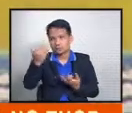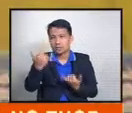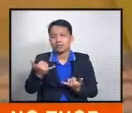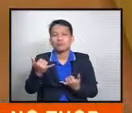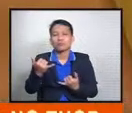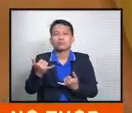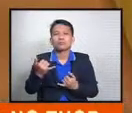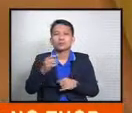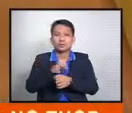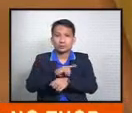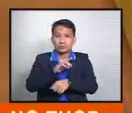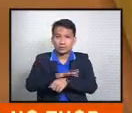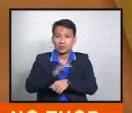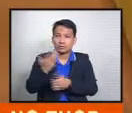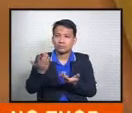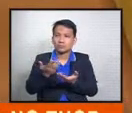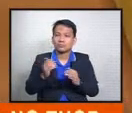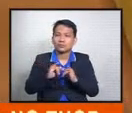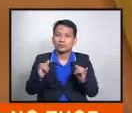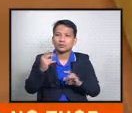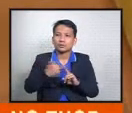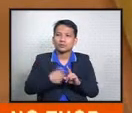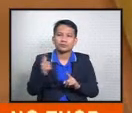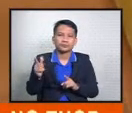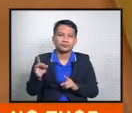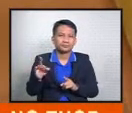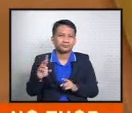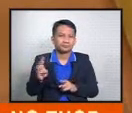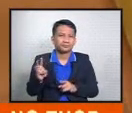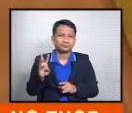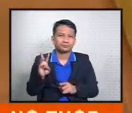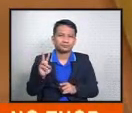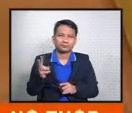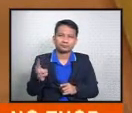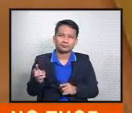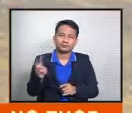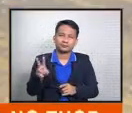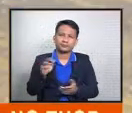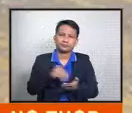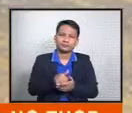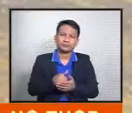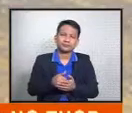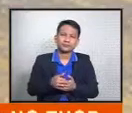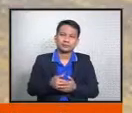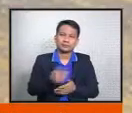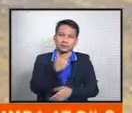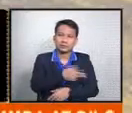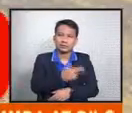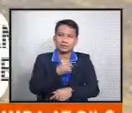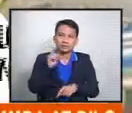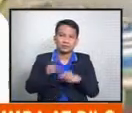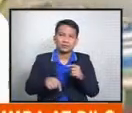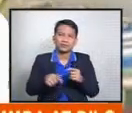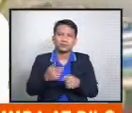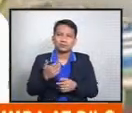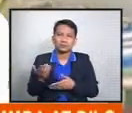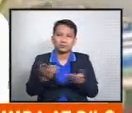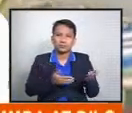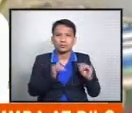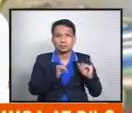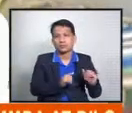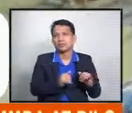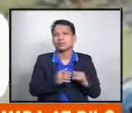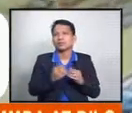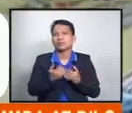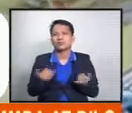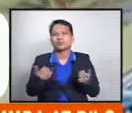buwan. Halos doble yan ng tala noong 2018 na 62,000. Sa dami ng pasyente, hindi na kaya ng ospital na i-confine